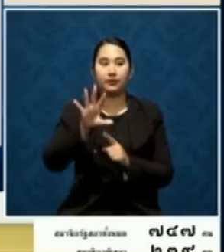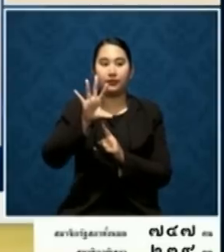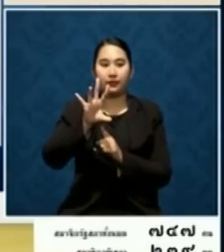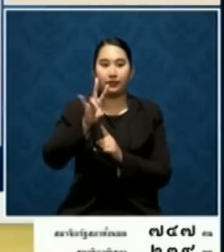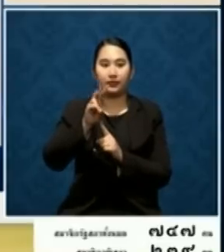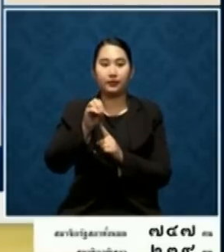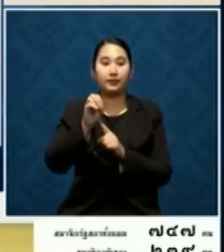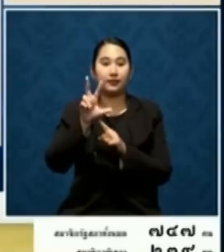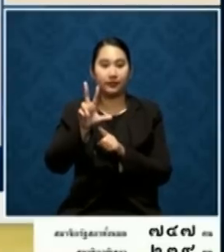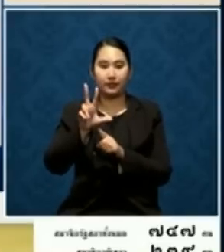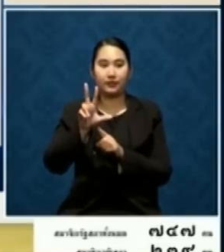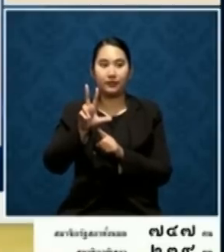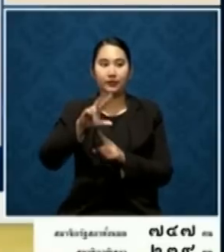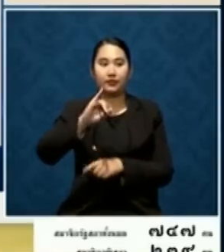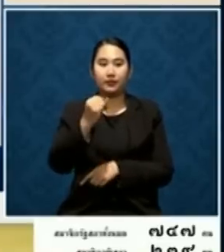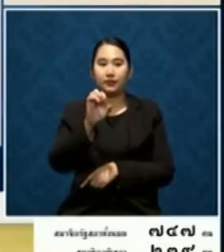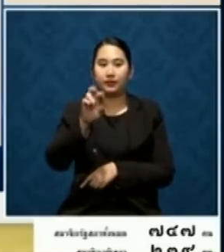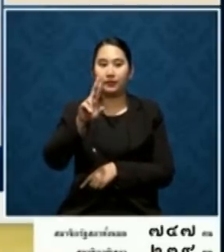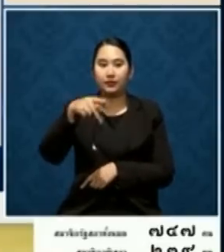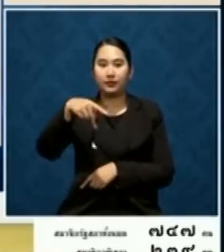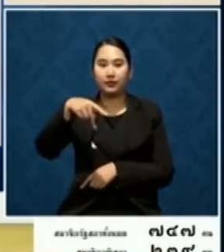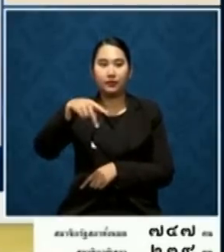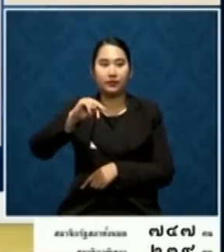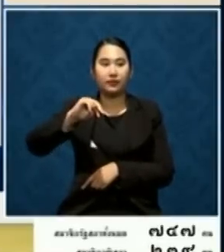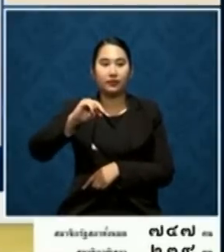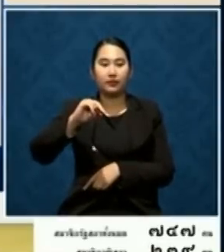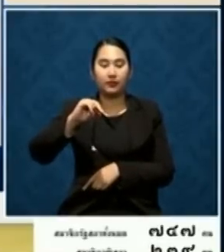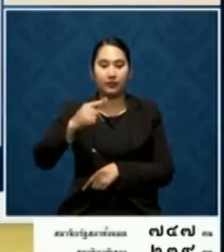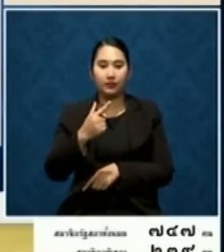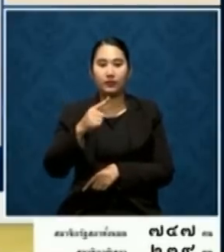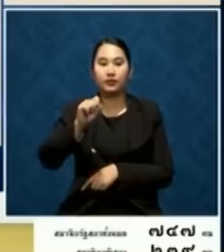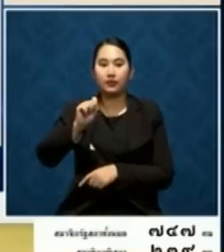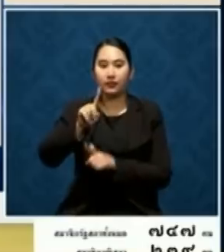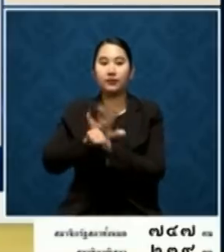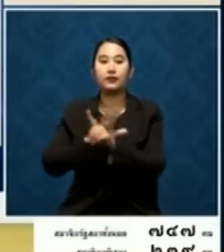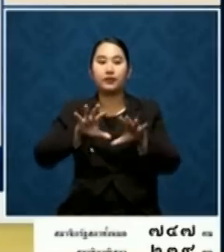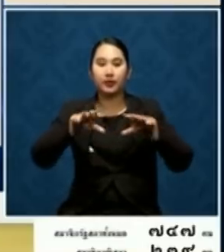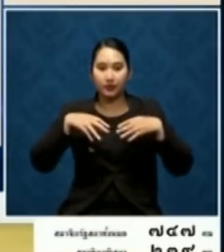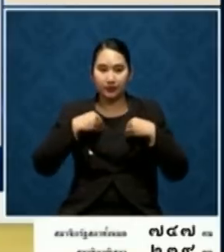73พลเอกจิรพงษ์วรรณรัต เห็นชอบครับ